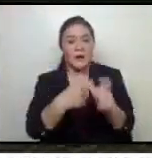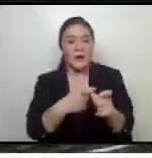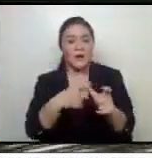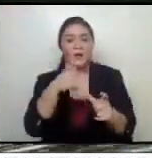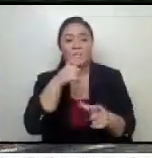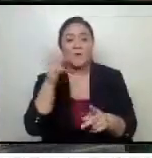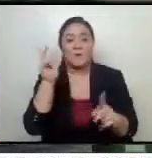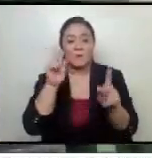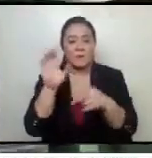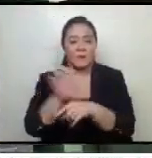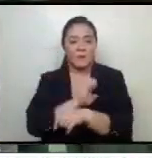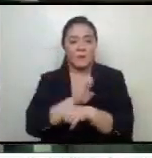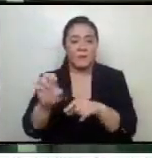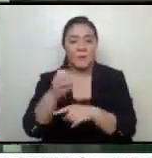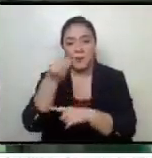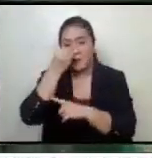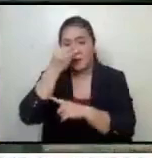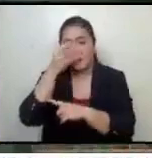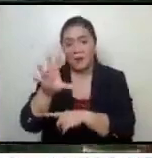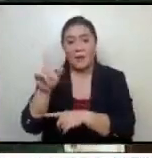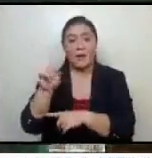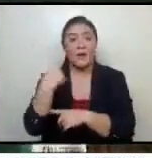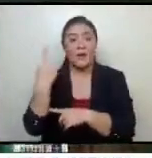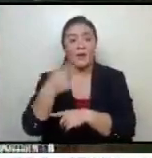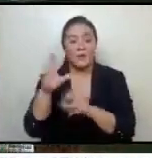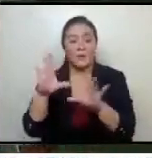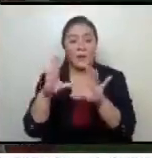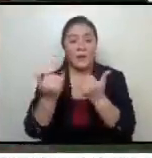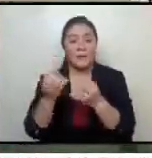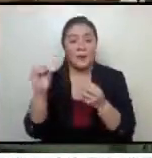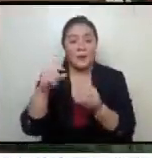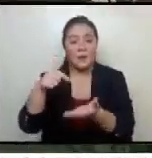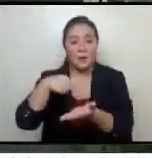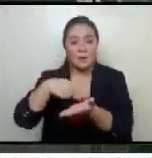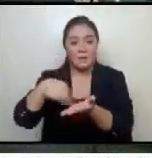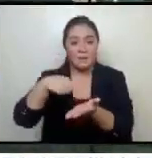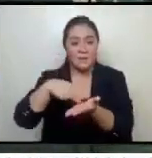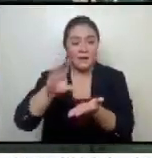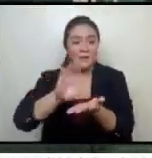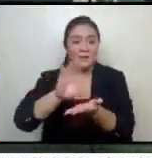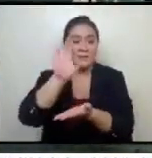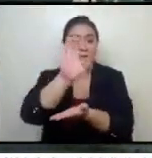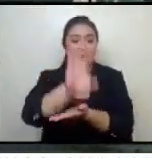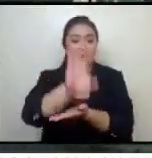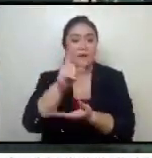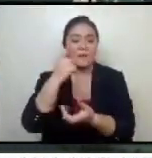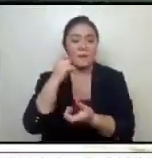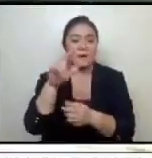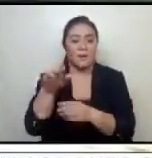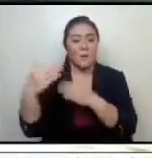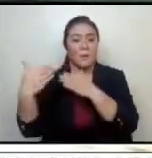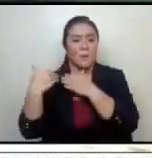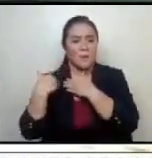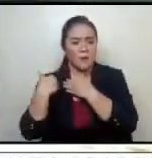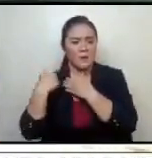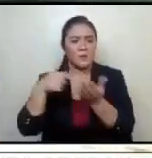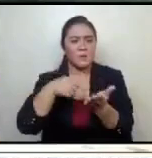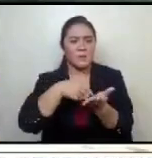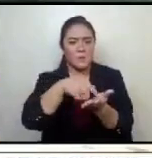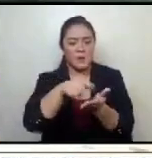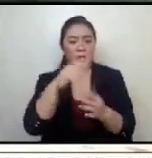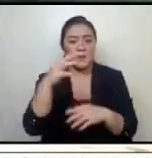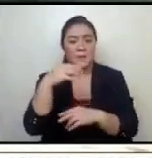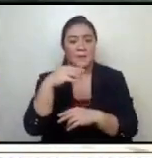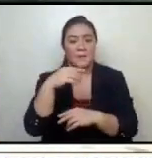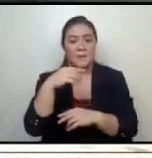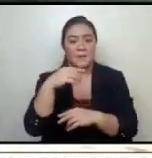Run Remittance of Contributions. Lahat nito na paalalahanan ang naturang mga employers sa kanilang mga obligasyon at sa May 19 deadline para sa aplikasyon